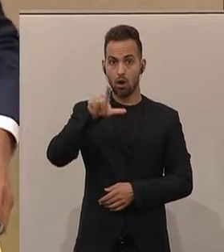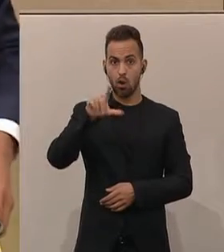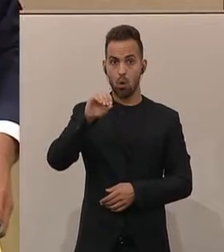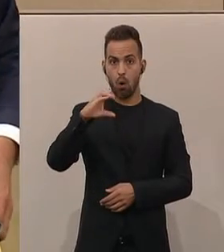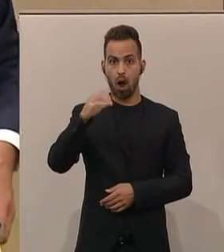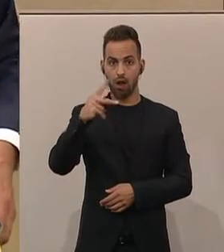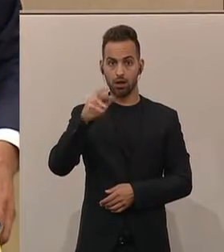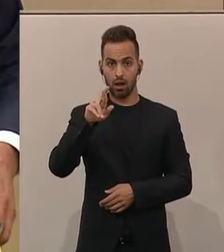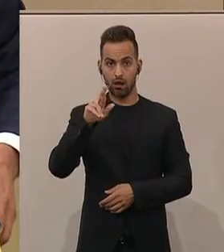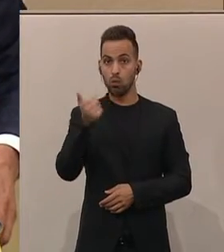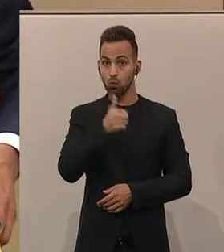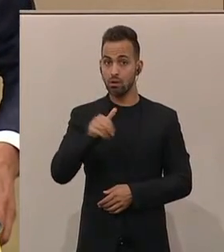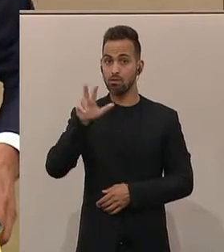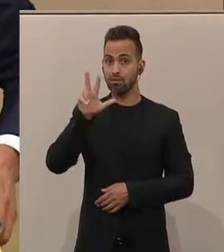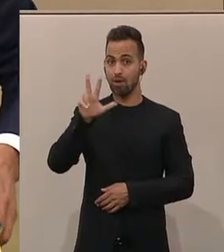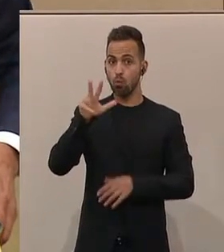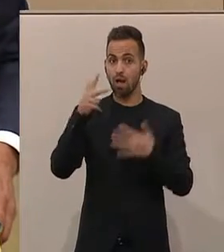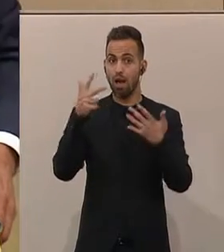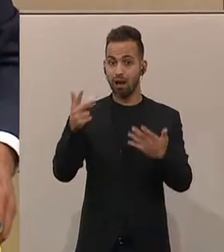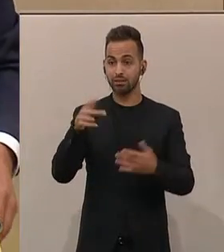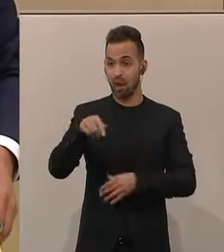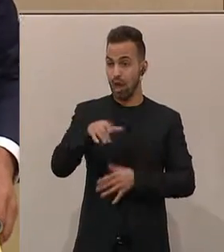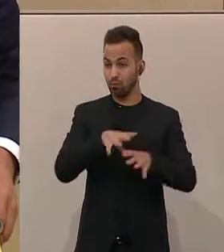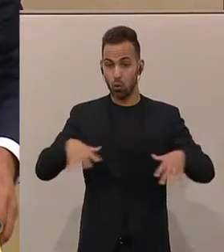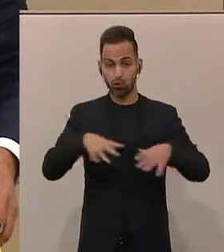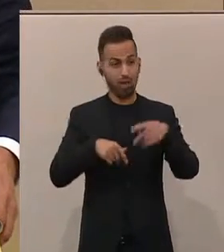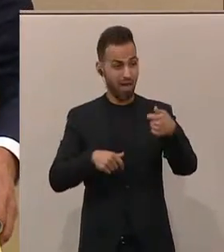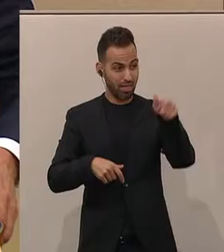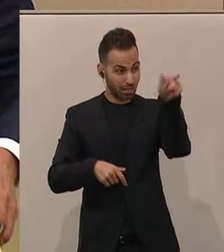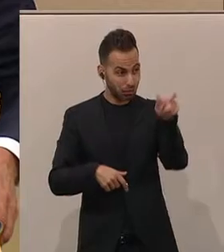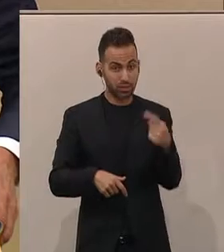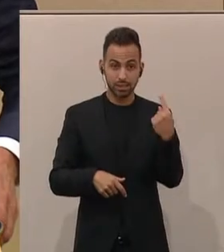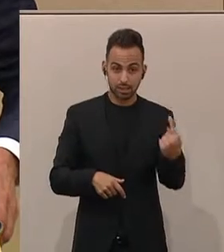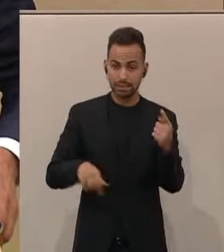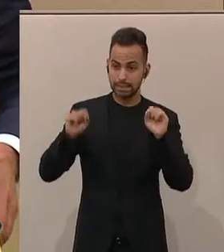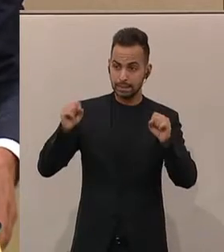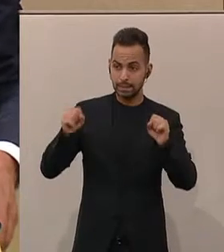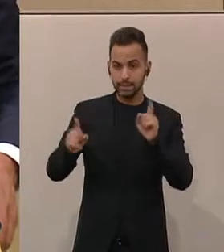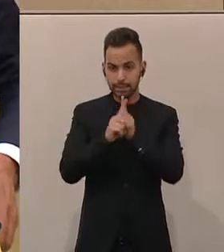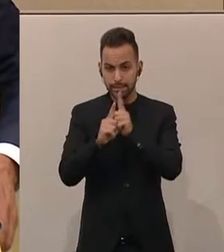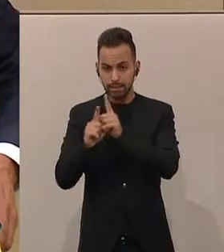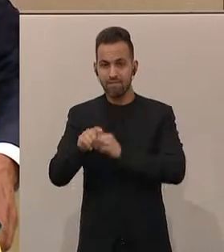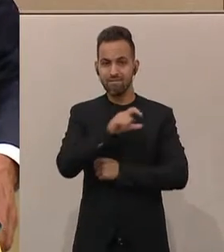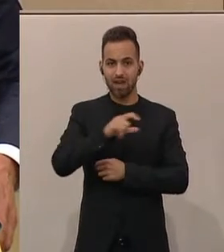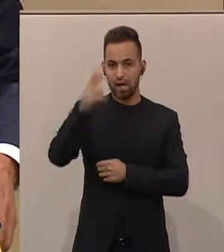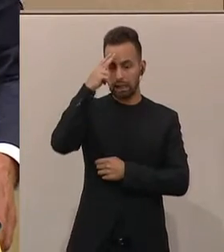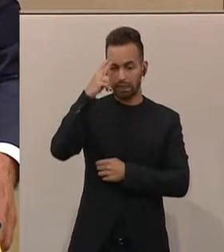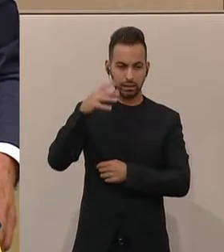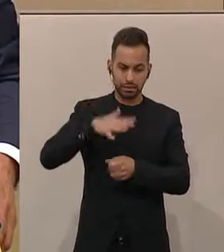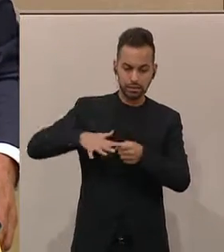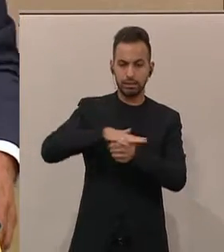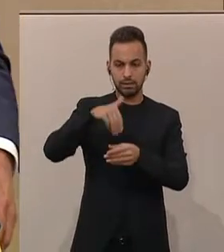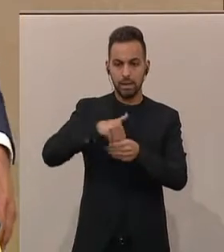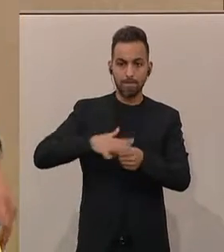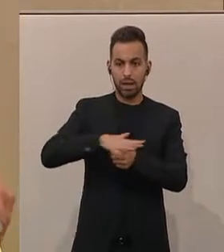183 Abgeordneten, der Mann, Frau, die Person mit den am Abstand meisten Fachkenntnissen in dieser